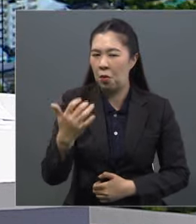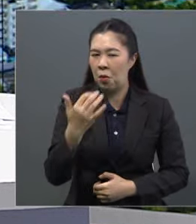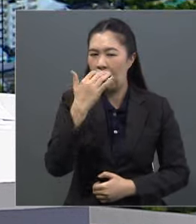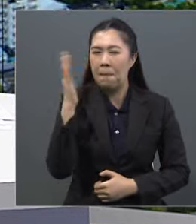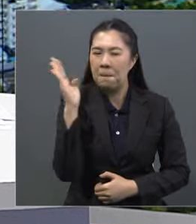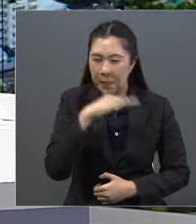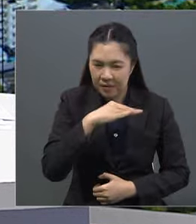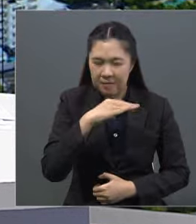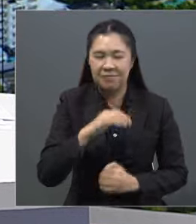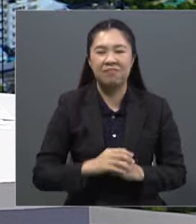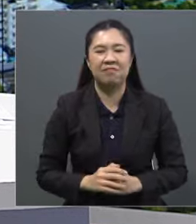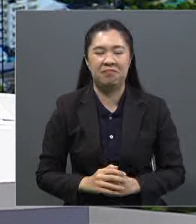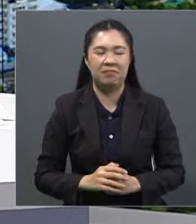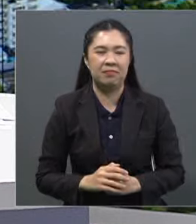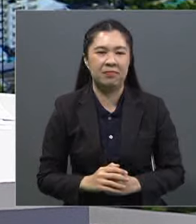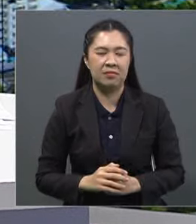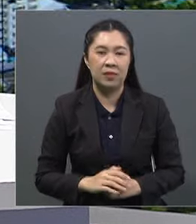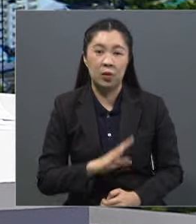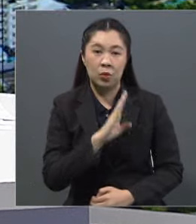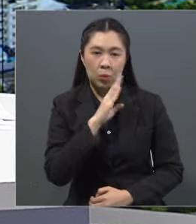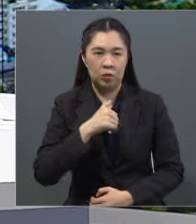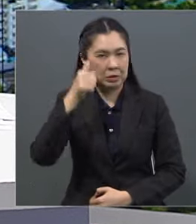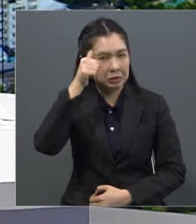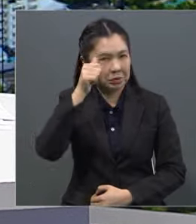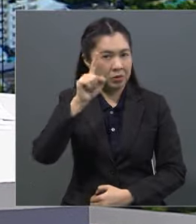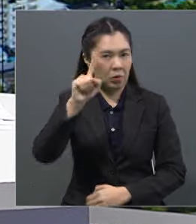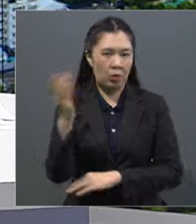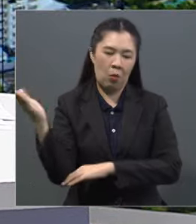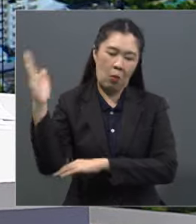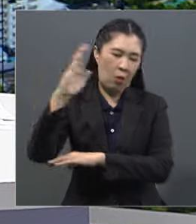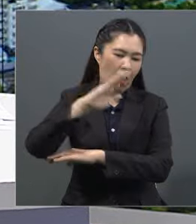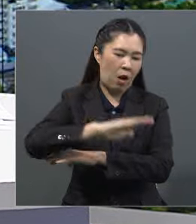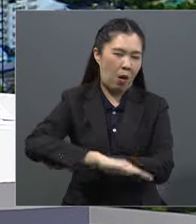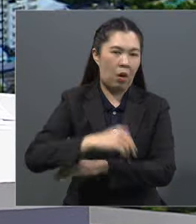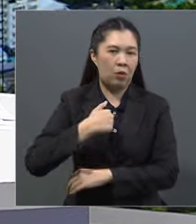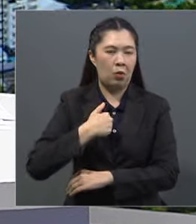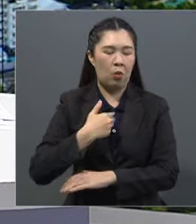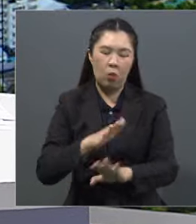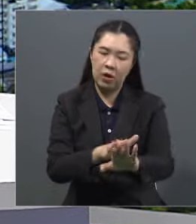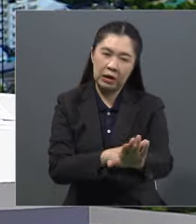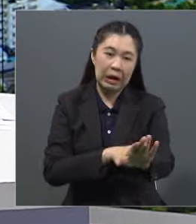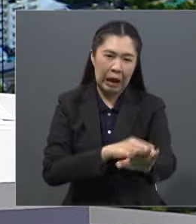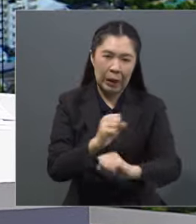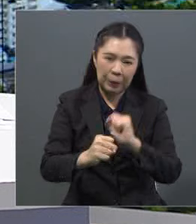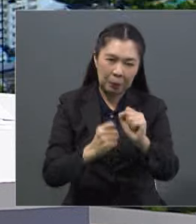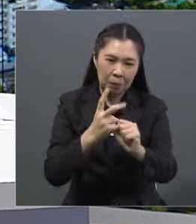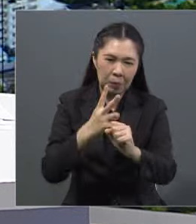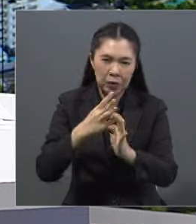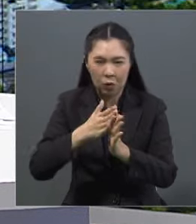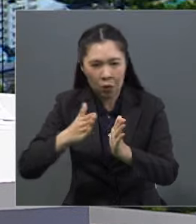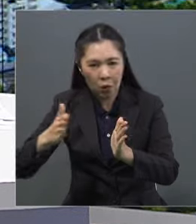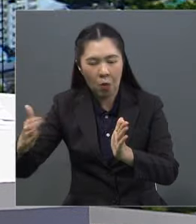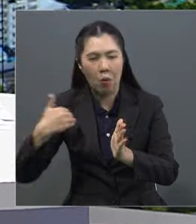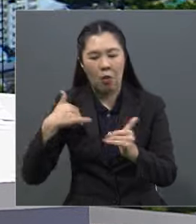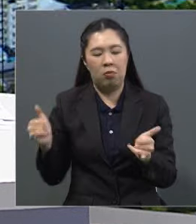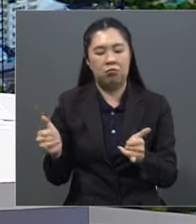หมเหม็นคือบางคนนะถ้าสูบวันหนึ่งเนี่ยเป็นซองหรือว่าสูบติดกันหลายปีเนี่ยบางคนนะแค่เข้าใกล้เ